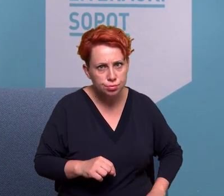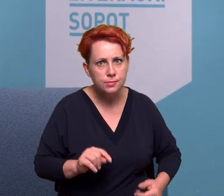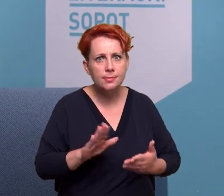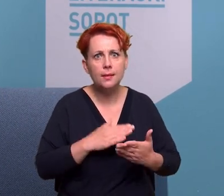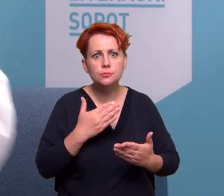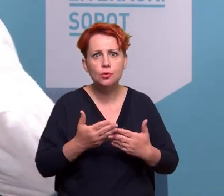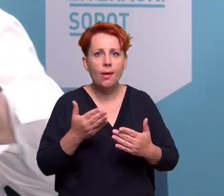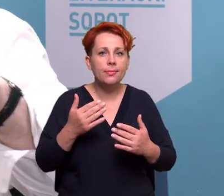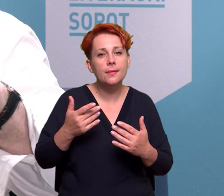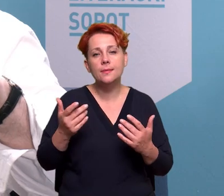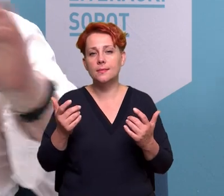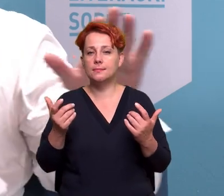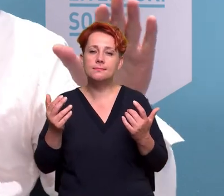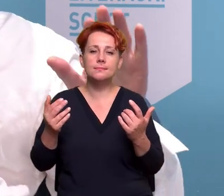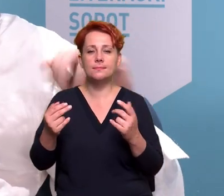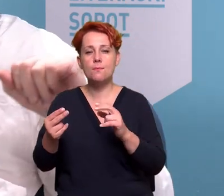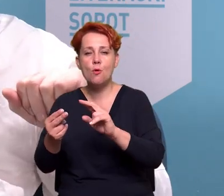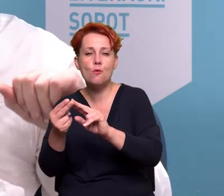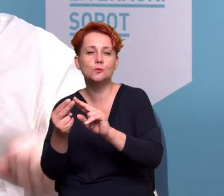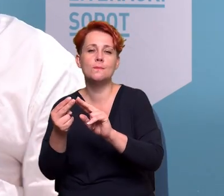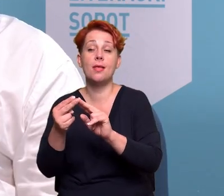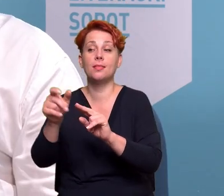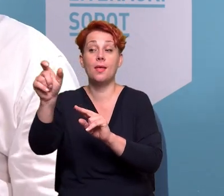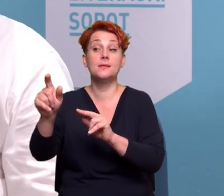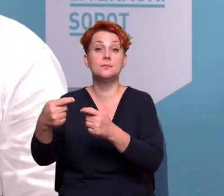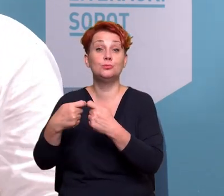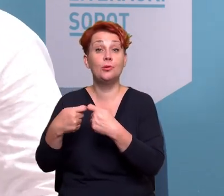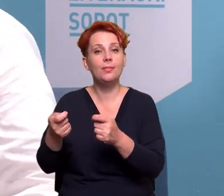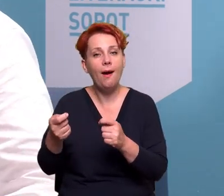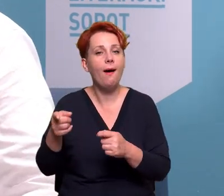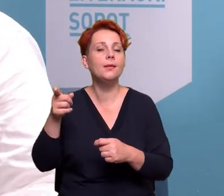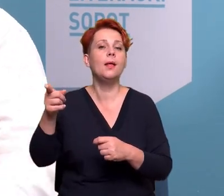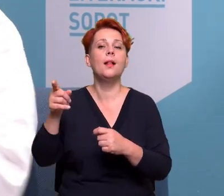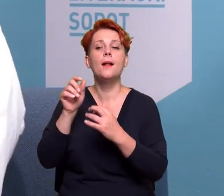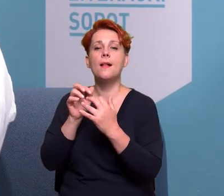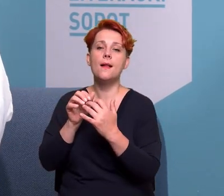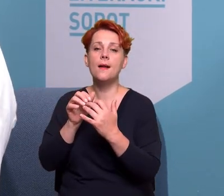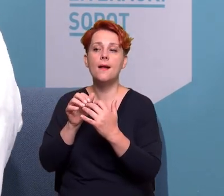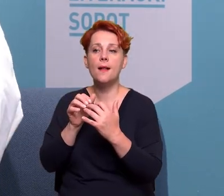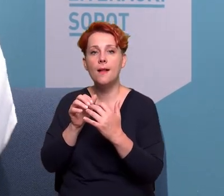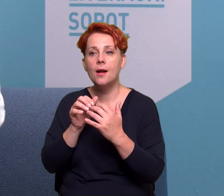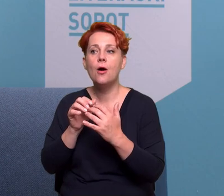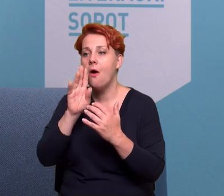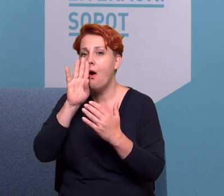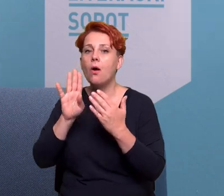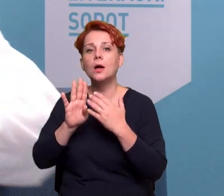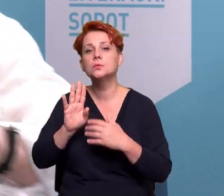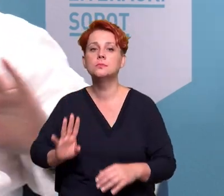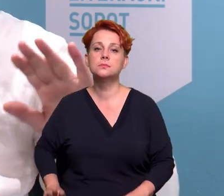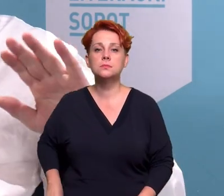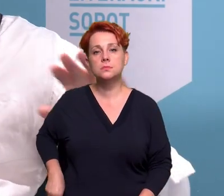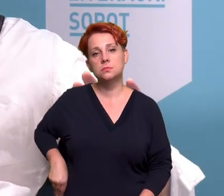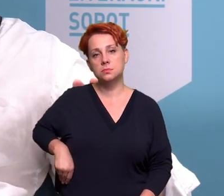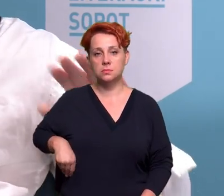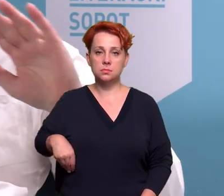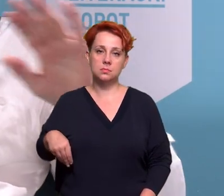kiedy się zawrze jakieś takie porozumienie ze sprzedającym, okazuje się, że on też wyjmuje coś, co